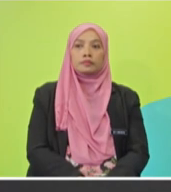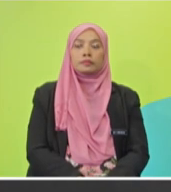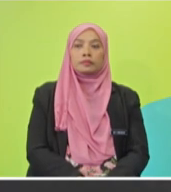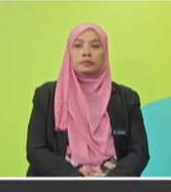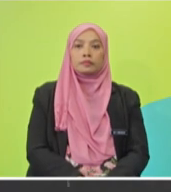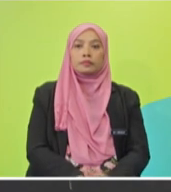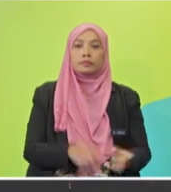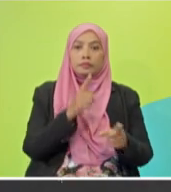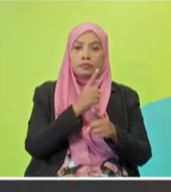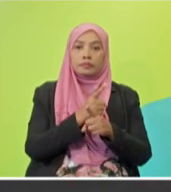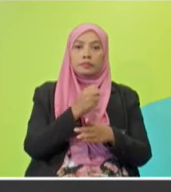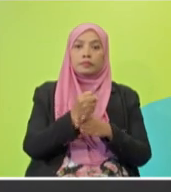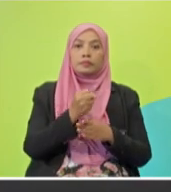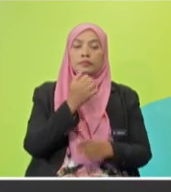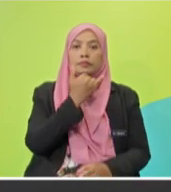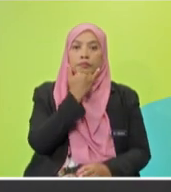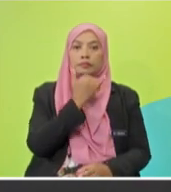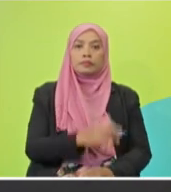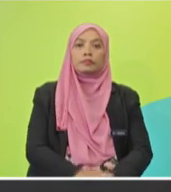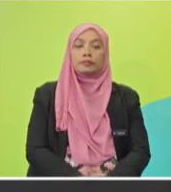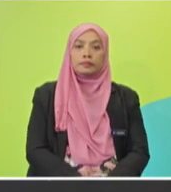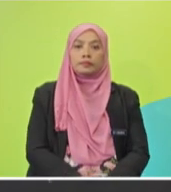Okey. Okey, Kimi. Setara atau tidak, Kimi?